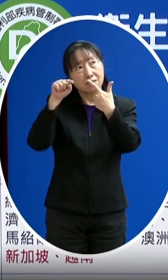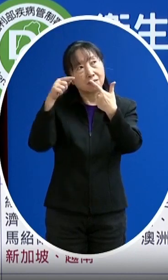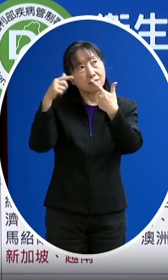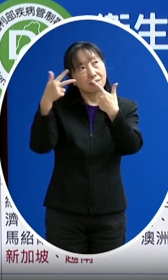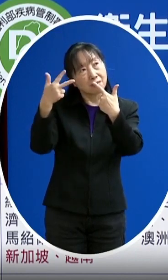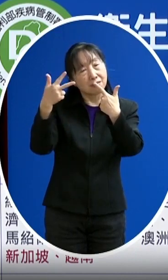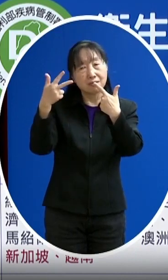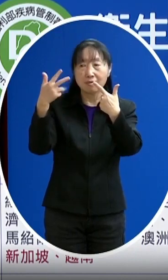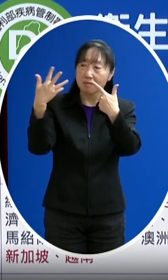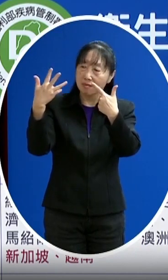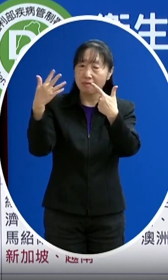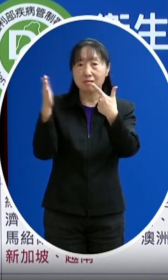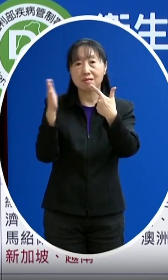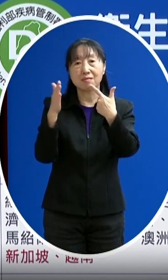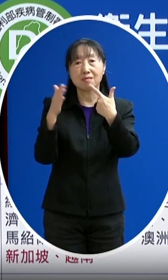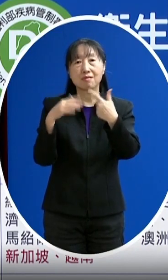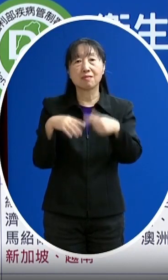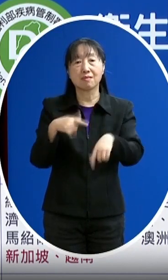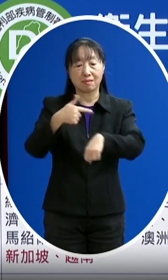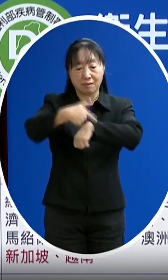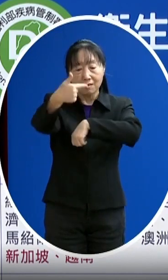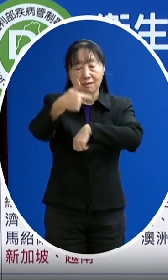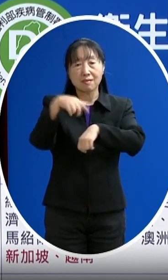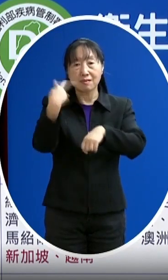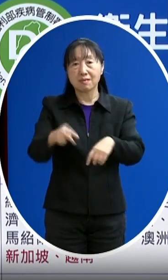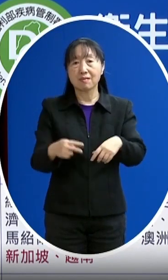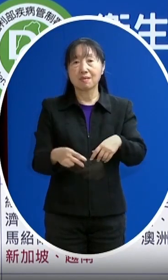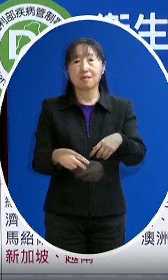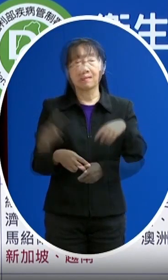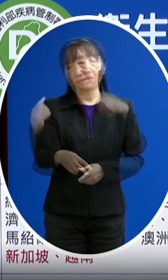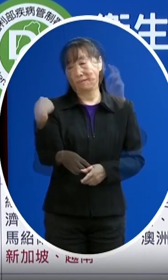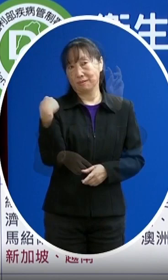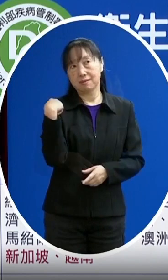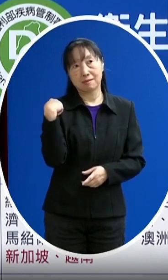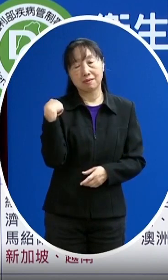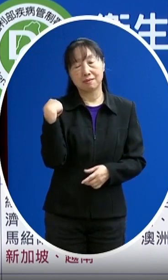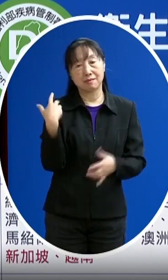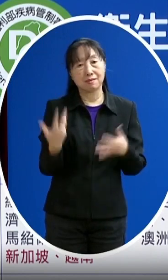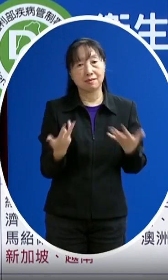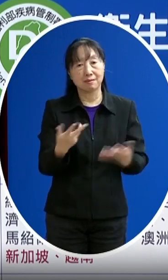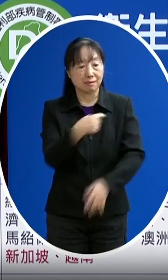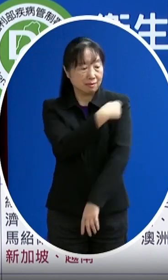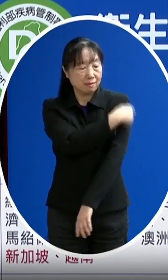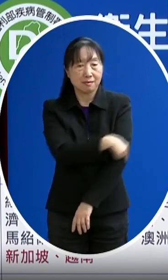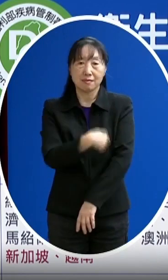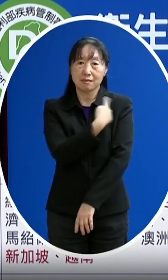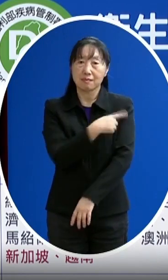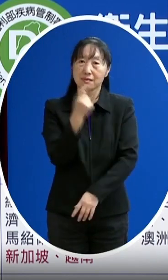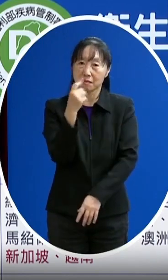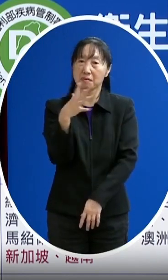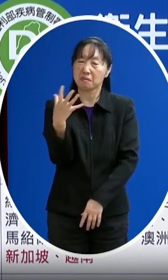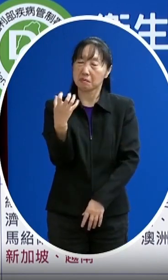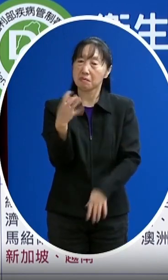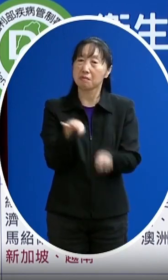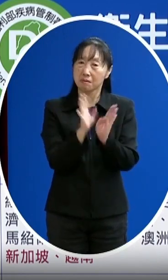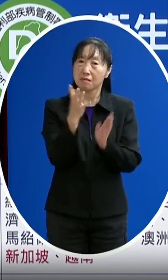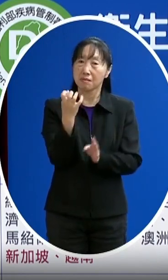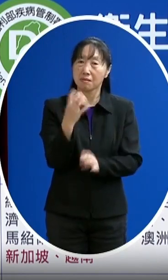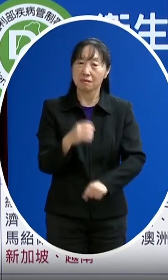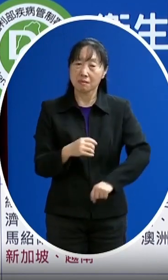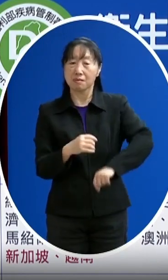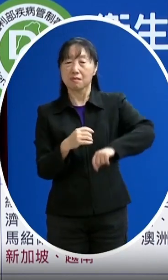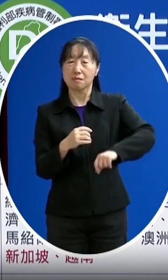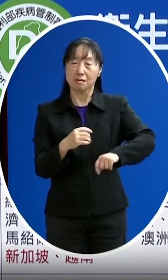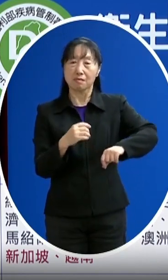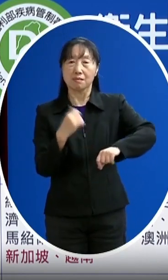36.7度啊，36.8度，然后6点再量就剩下36.4度。昨天大概手背就觉得有一点痛啊，抬的时候就觉